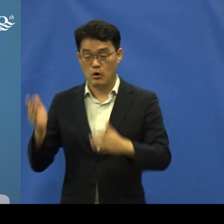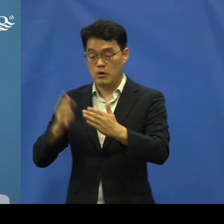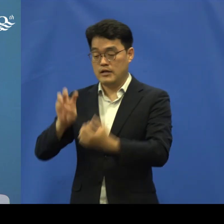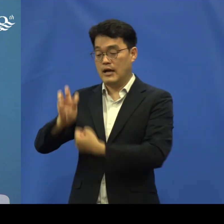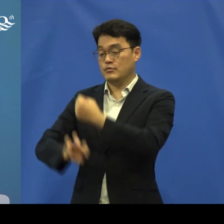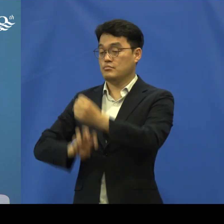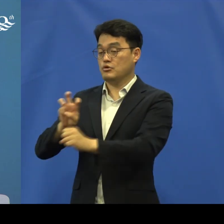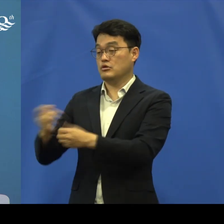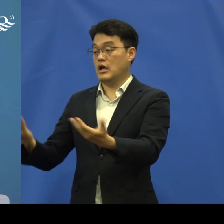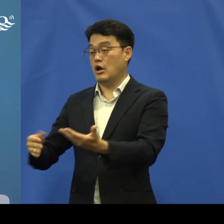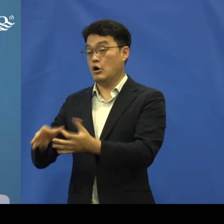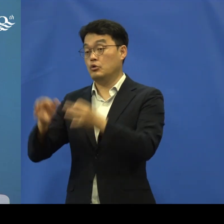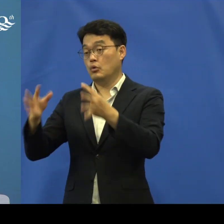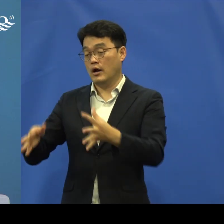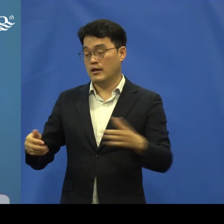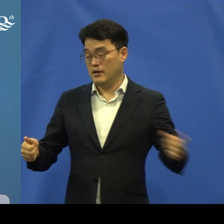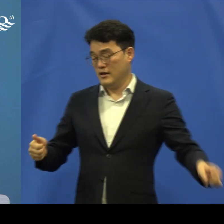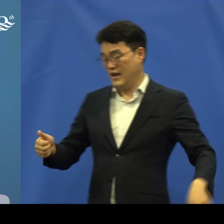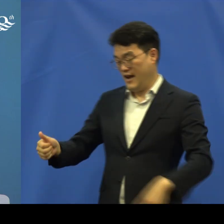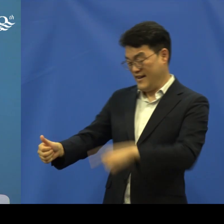욕을 당하시되